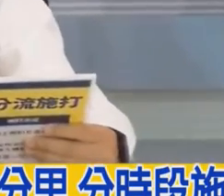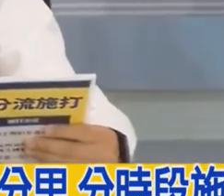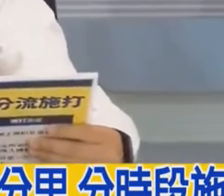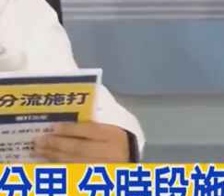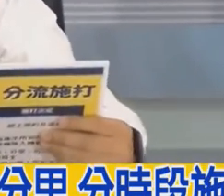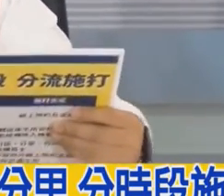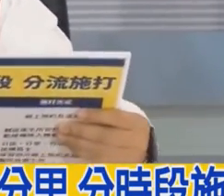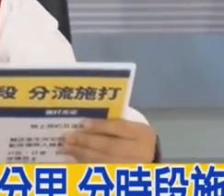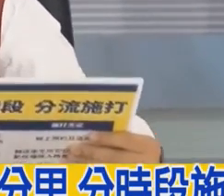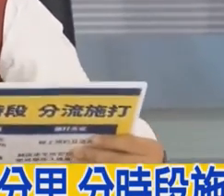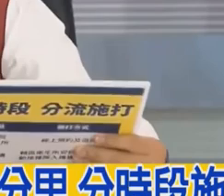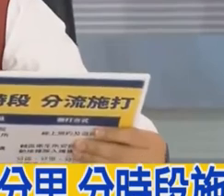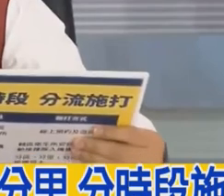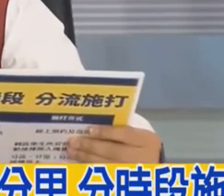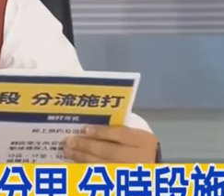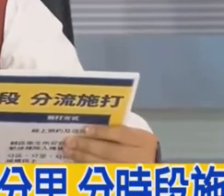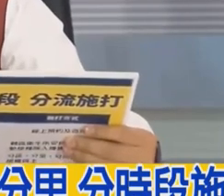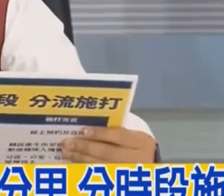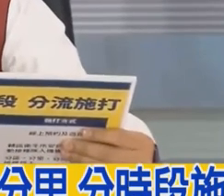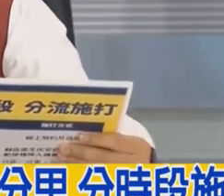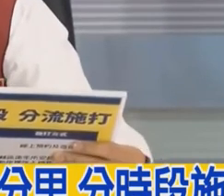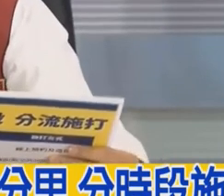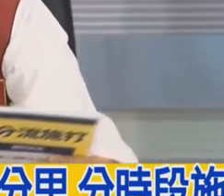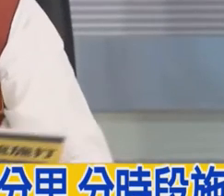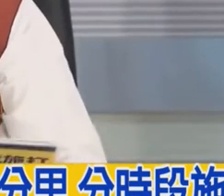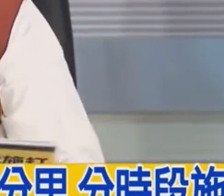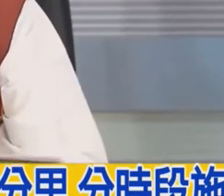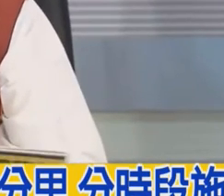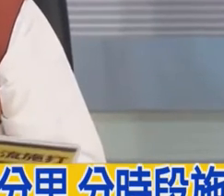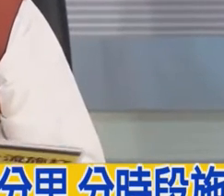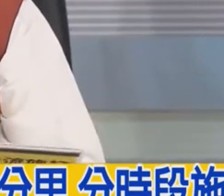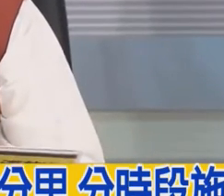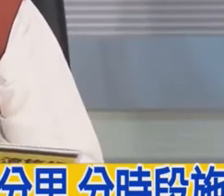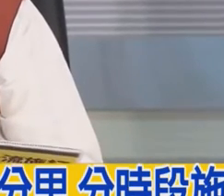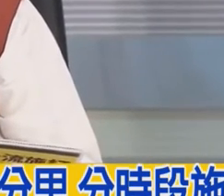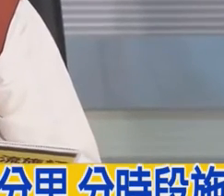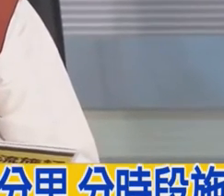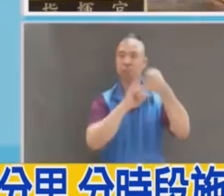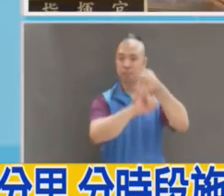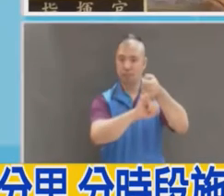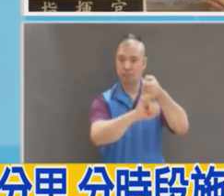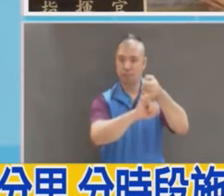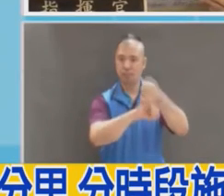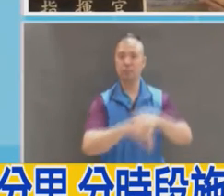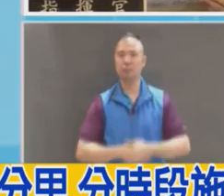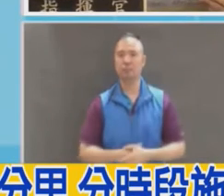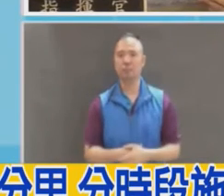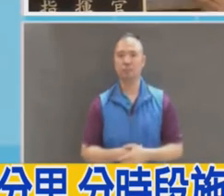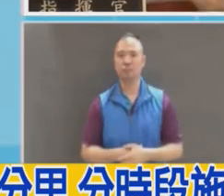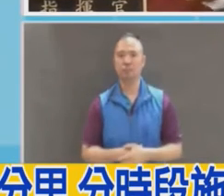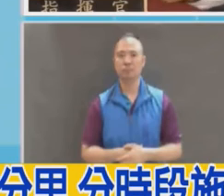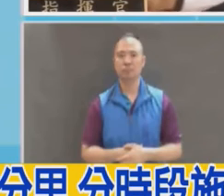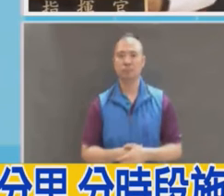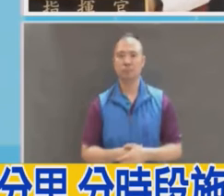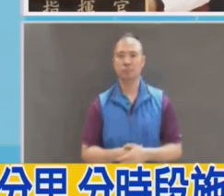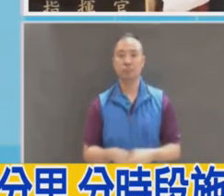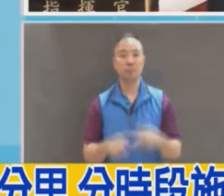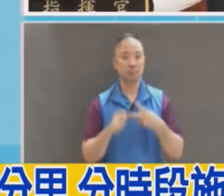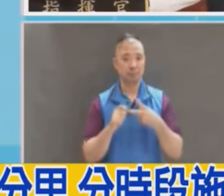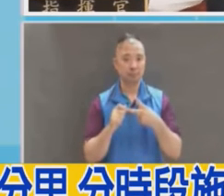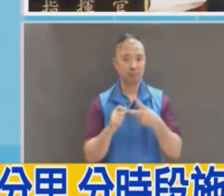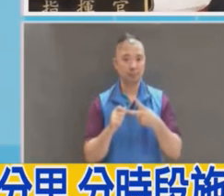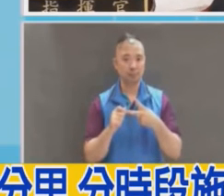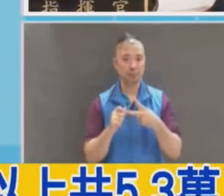约跟照册，以及长照机构我们已经开始打了。那85岁以上的长